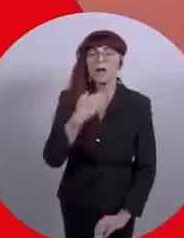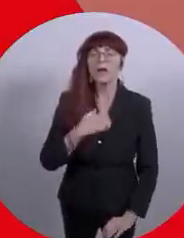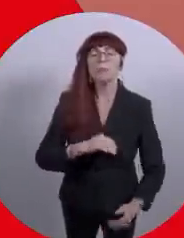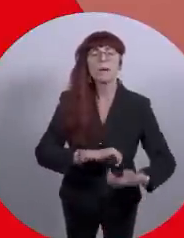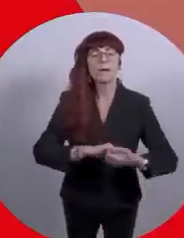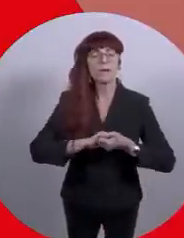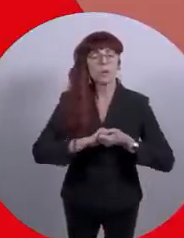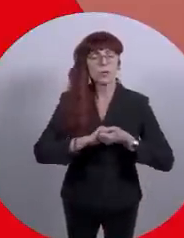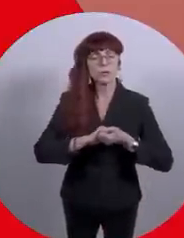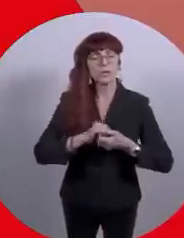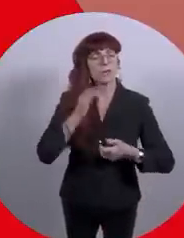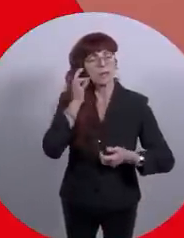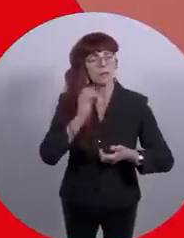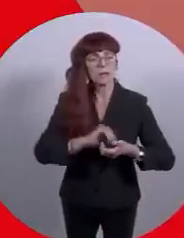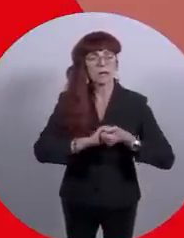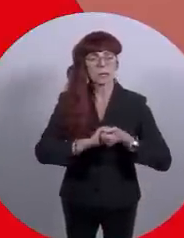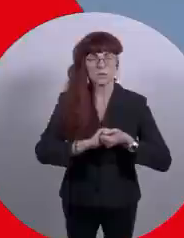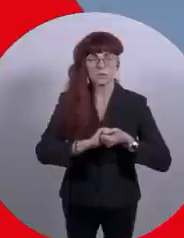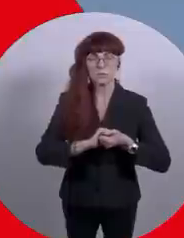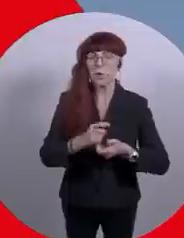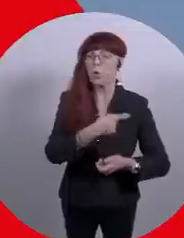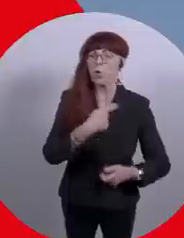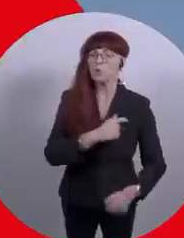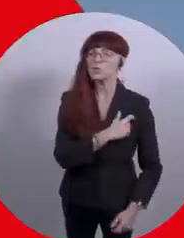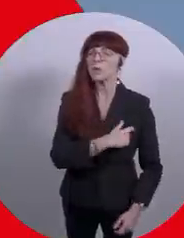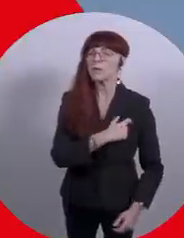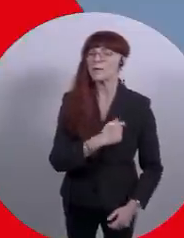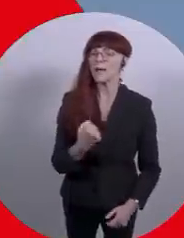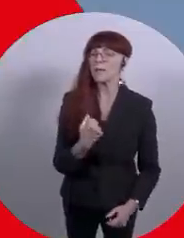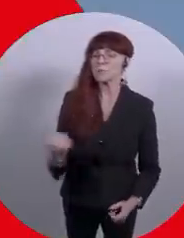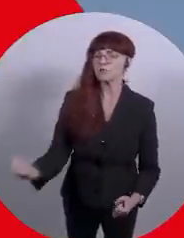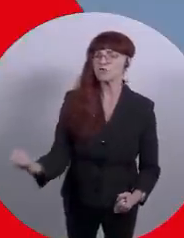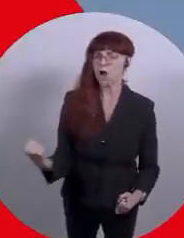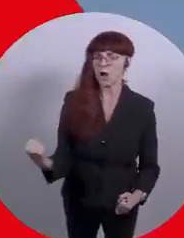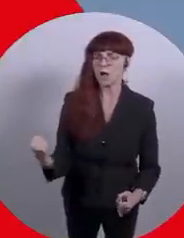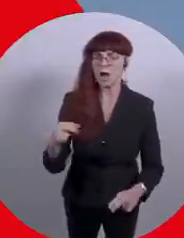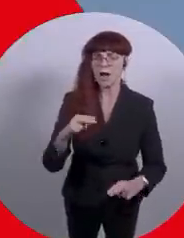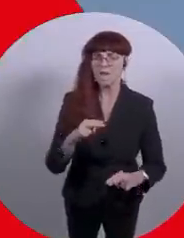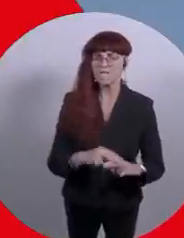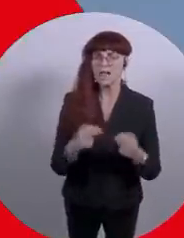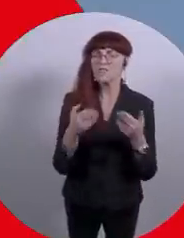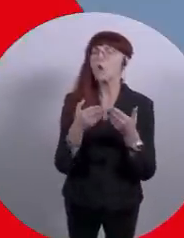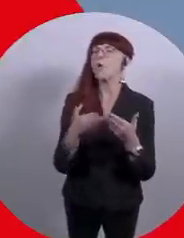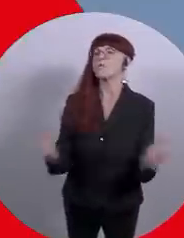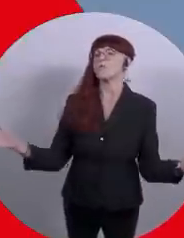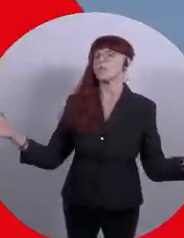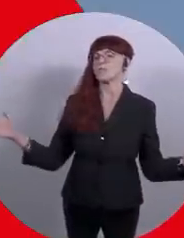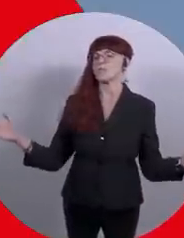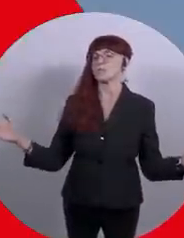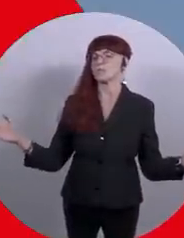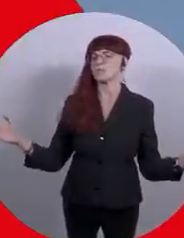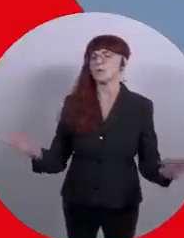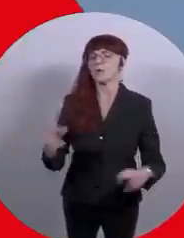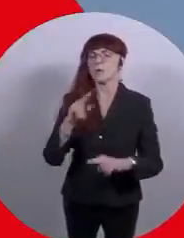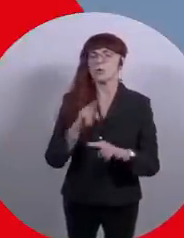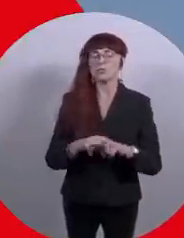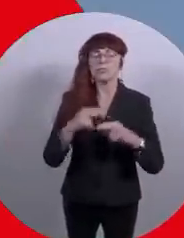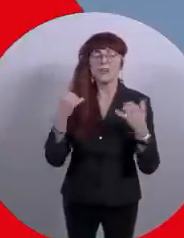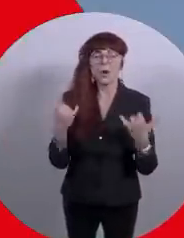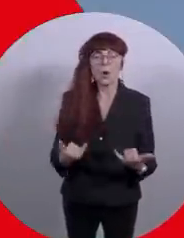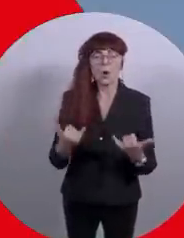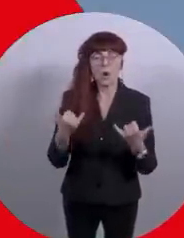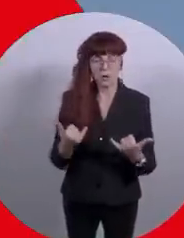unsere Partei war immer dann am stärksten wenn Sie eine offene Partei war und weil wir und wenn wir heute